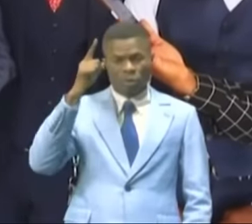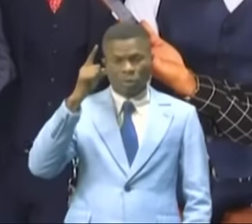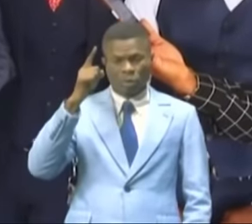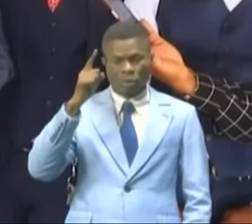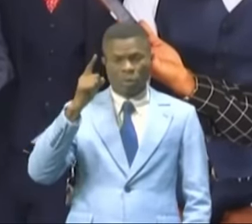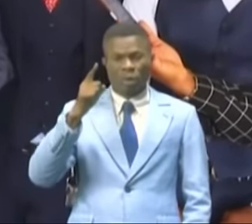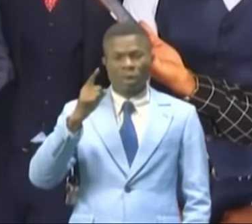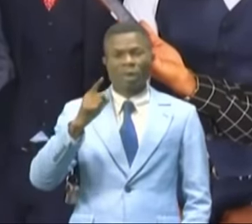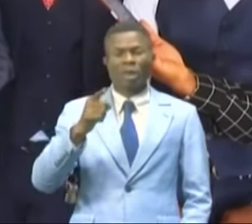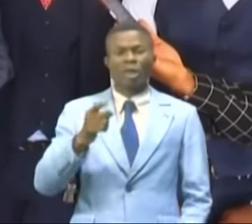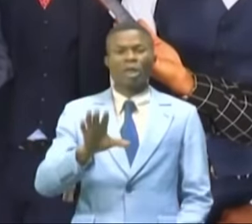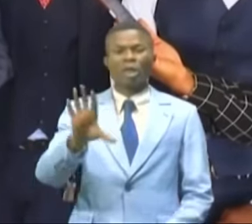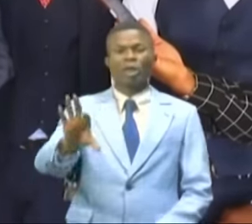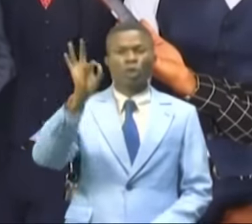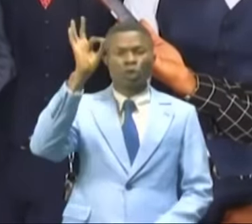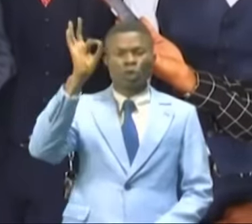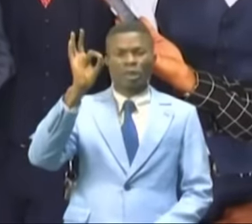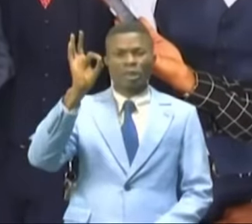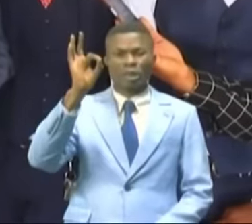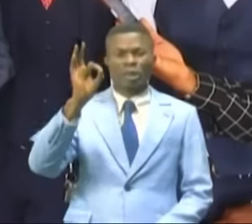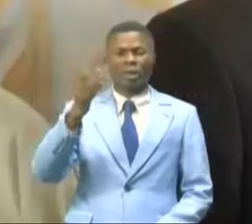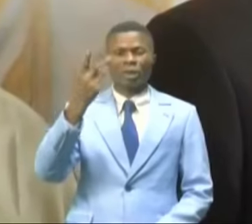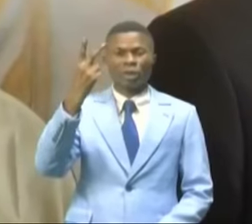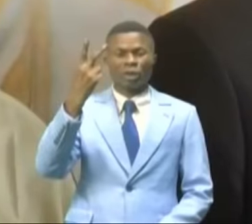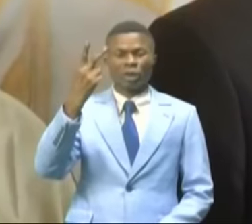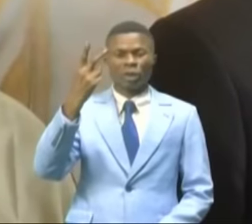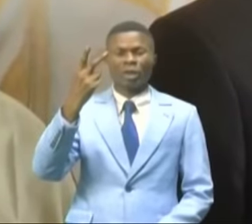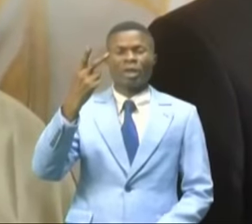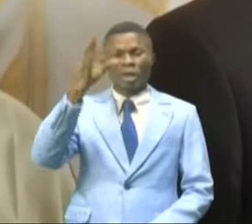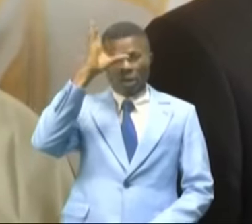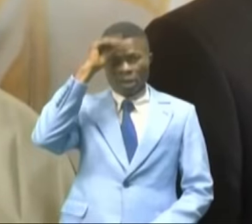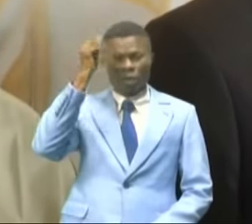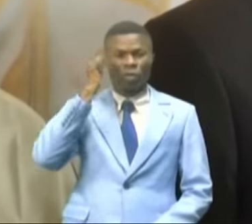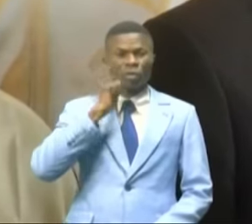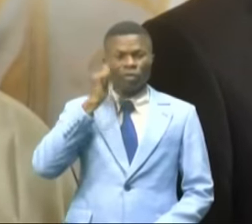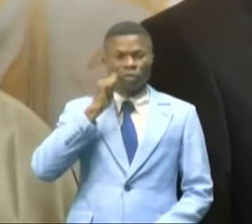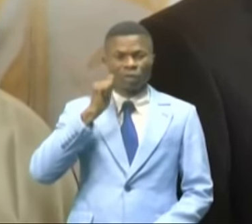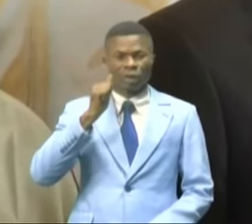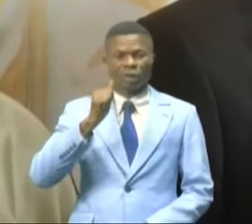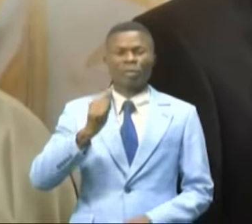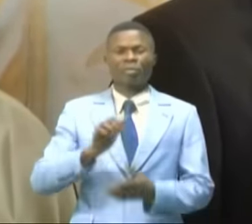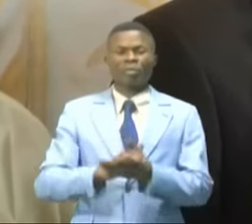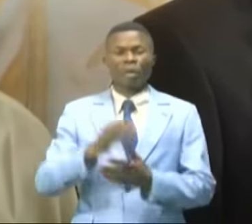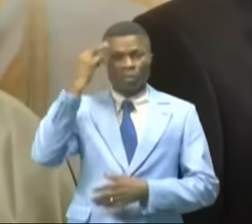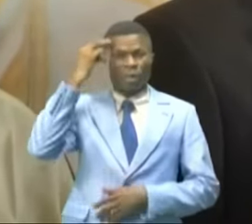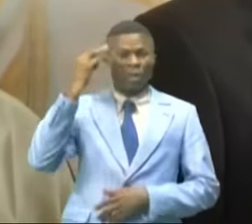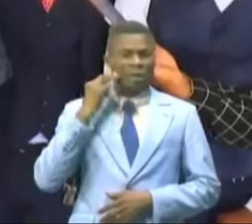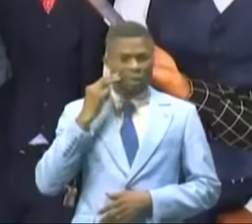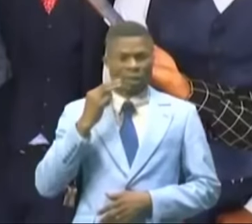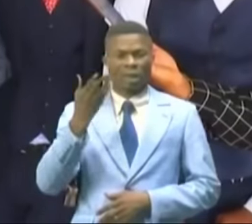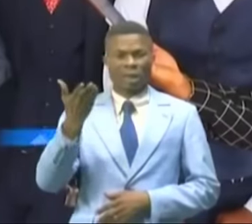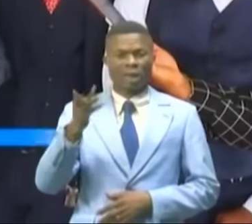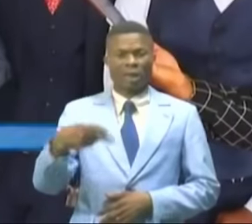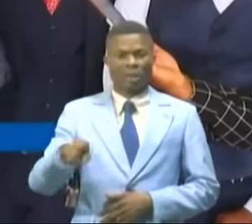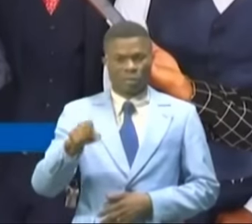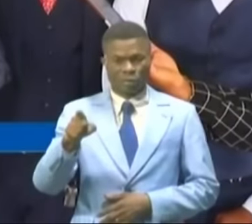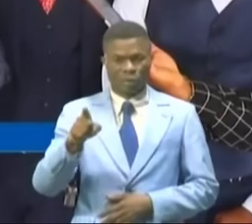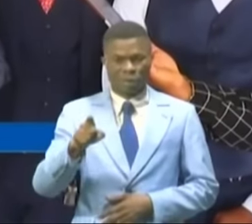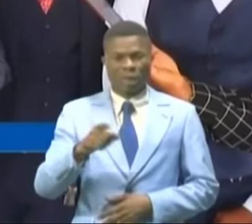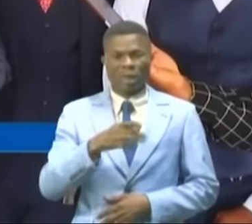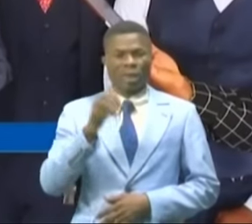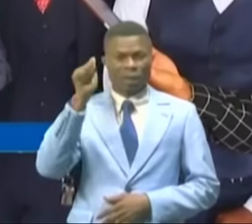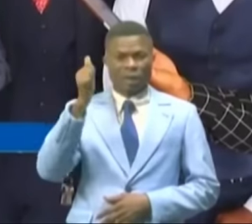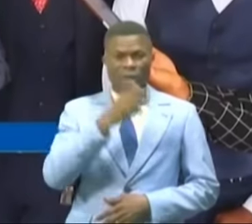avoir élevé au rang de ministre de l'enseignement supérieur et universitaire notre digne fille. À la personne